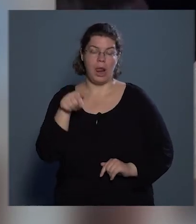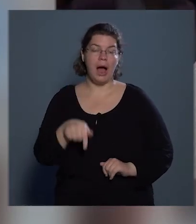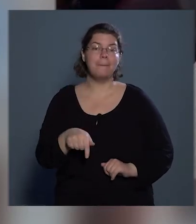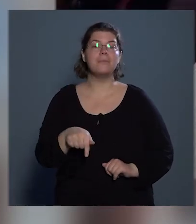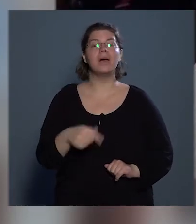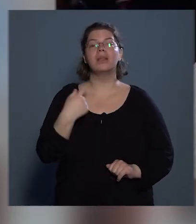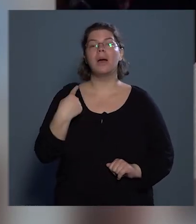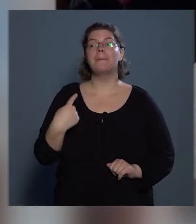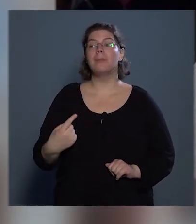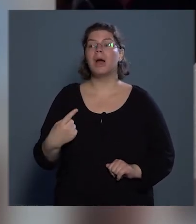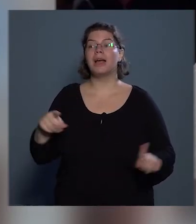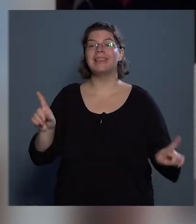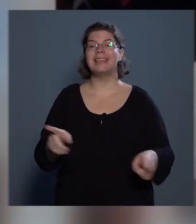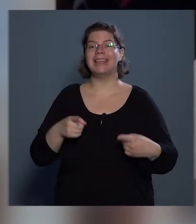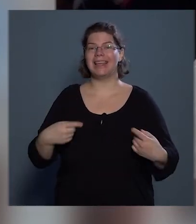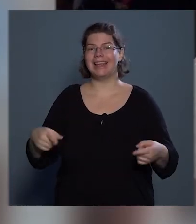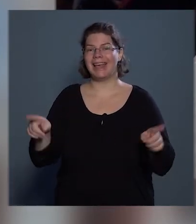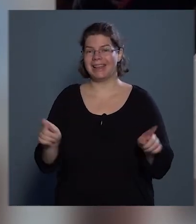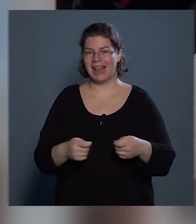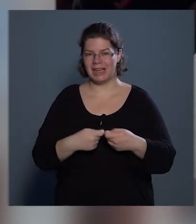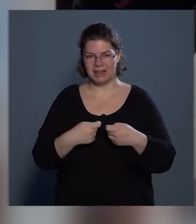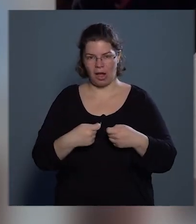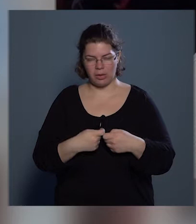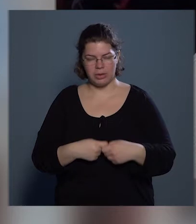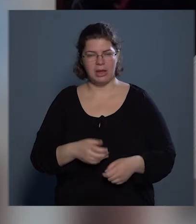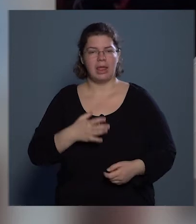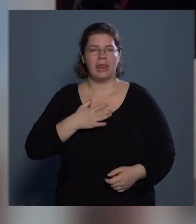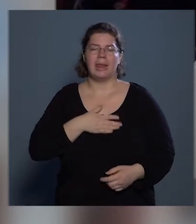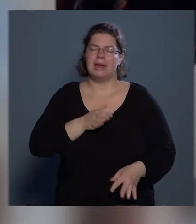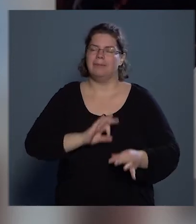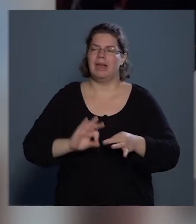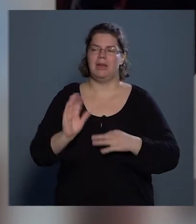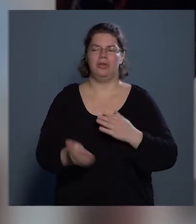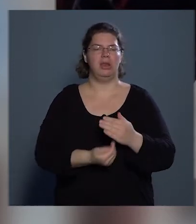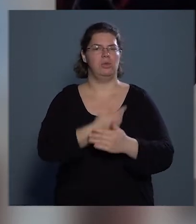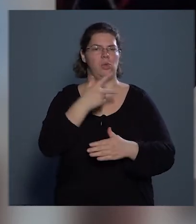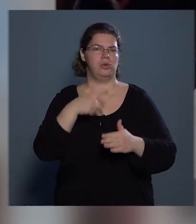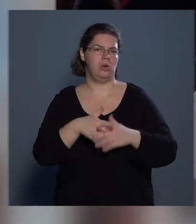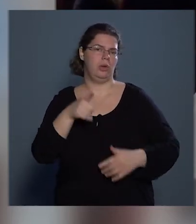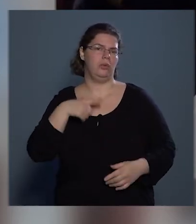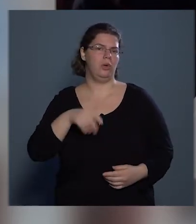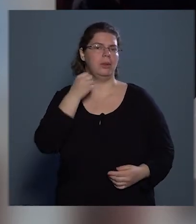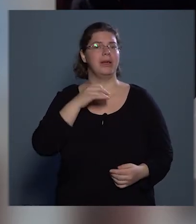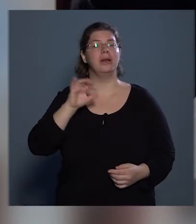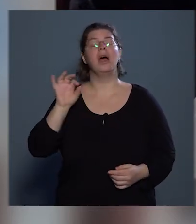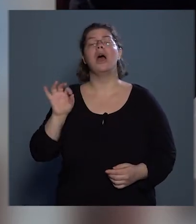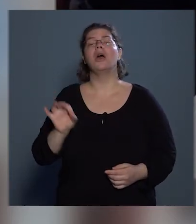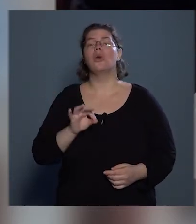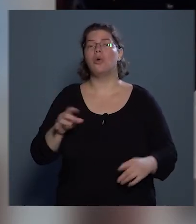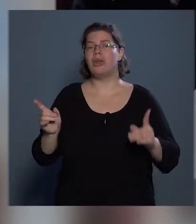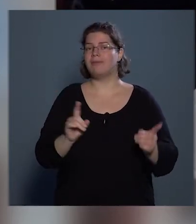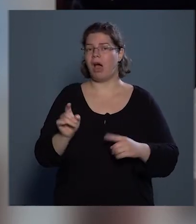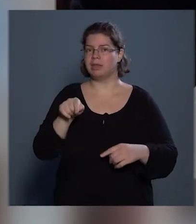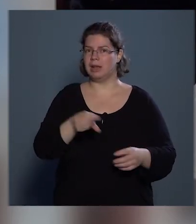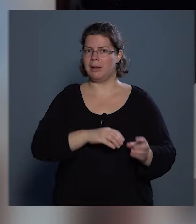maga az énekzene tagozat a számomra egy teljesen új dolog volt, amikor én a József Attilába kerültem.